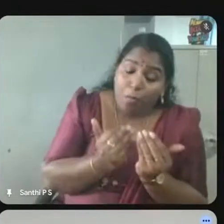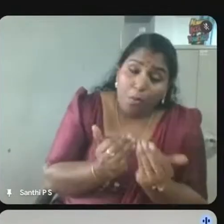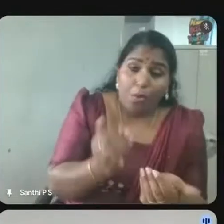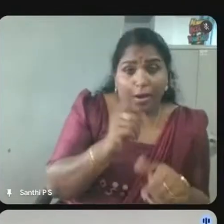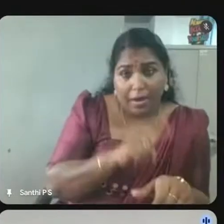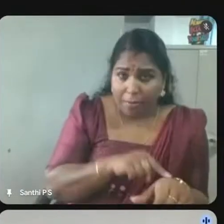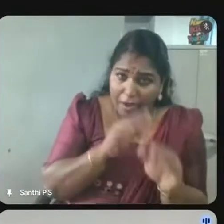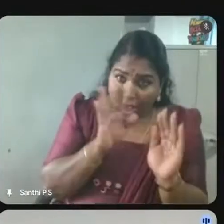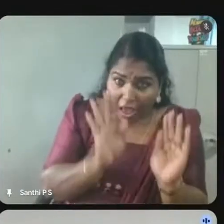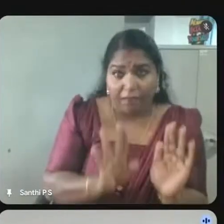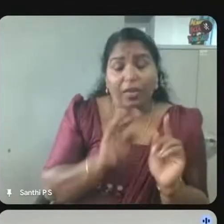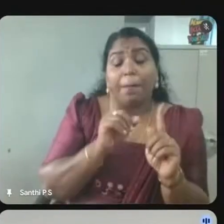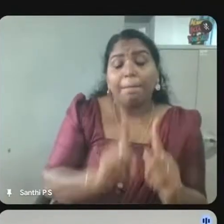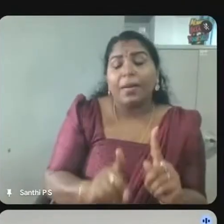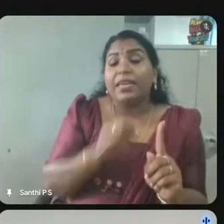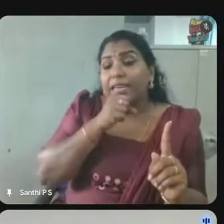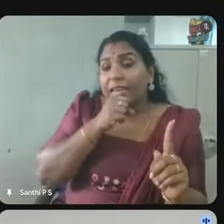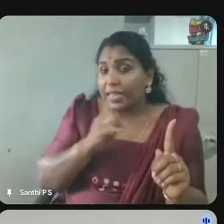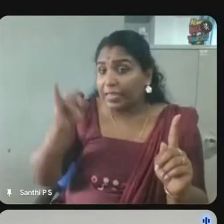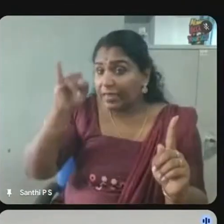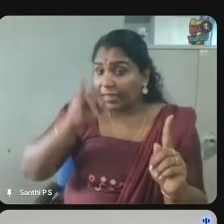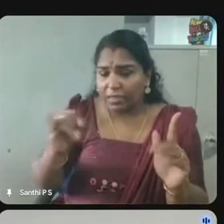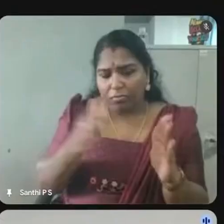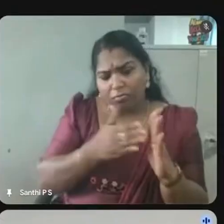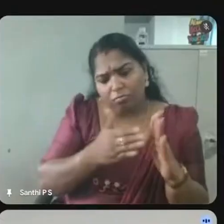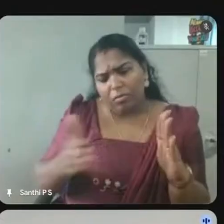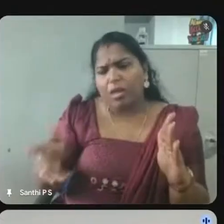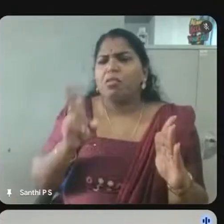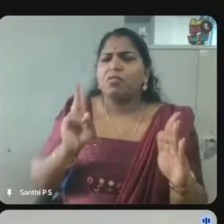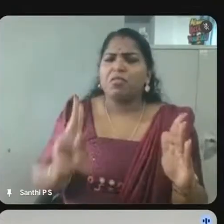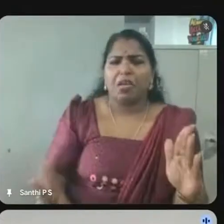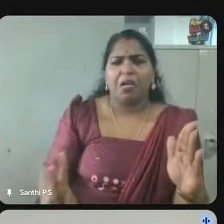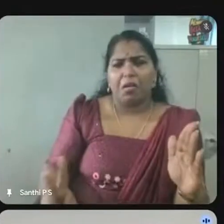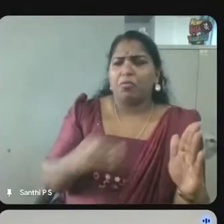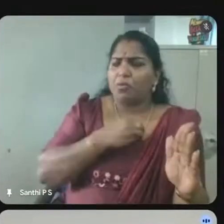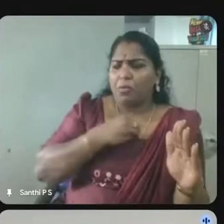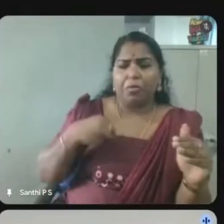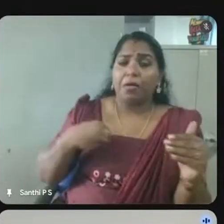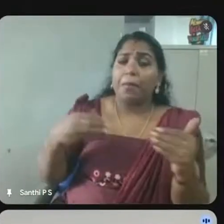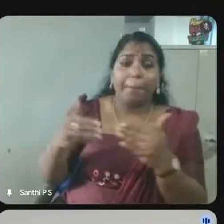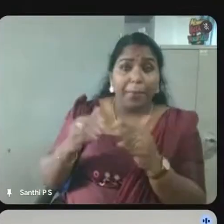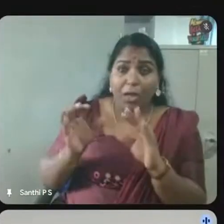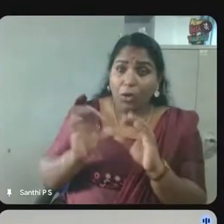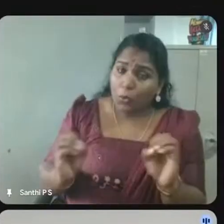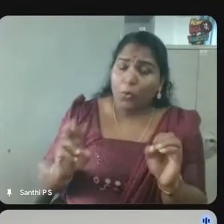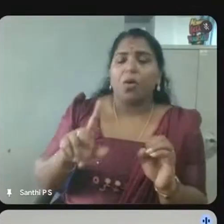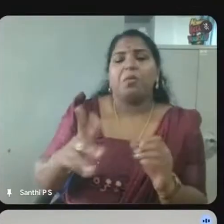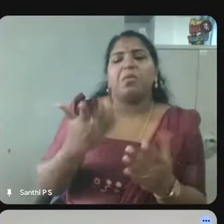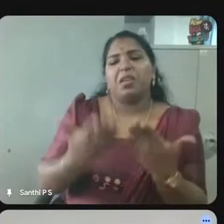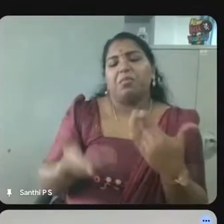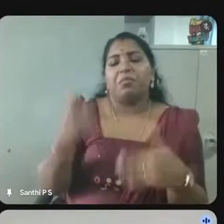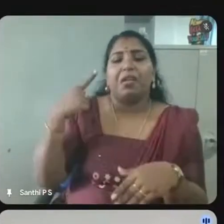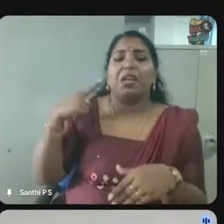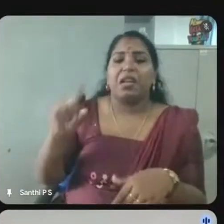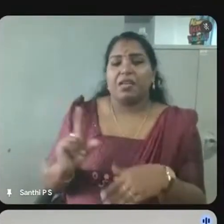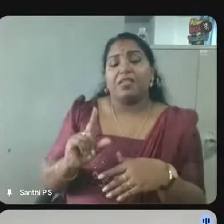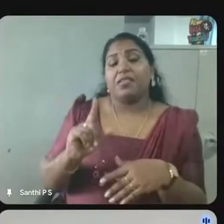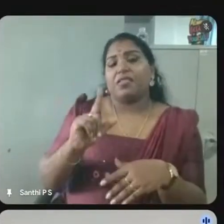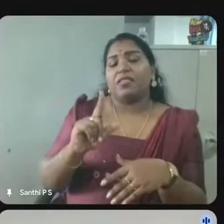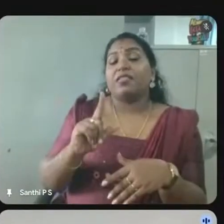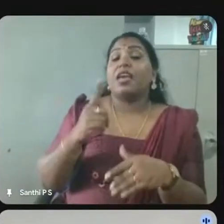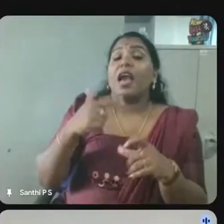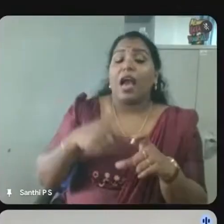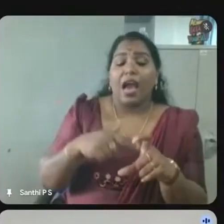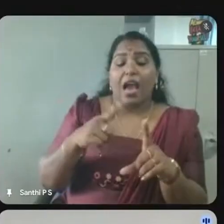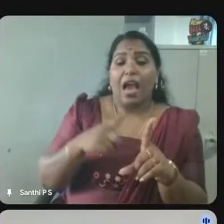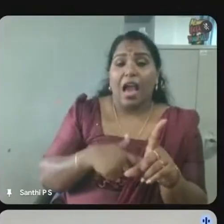6 വയസ്സിനുള്ളിൽ അത് കണ്ടുപിടിച്ച് ചികിത്സിച്ചില്ല എന്നുണ്ടെങ്കിൽ അവർക്കുണ്ടാവുന്ന ഒരു കണ്ടീഷനാണ് ആംബ്ലിയോപ്പിയ അല്ലെങ്കിൽ ACI. വളരെ ഈസി